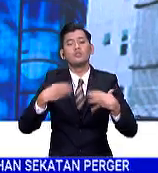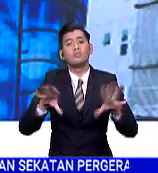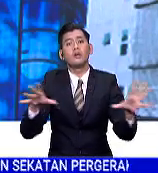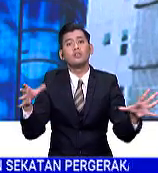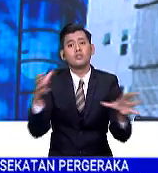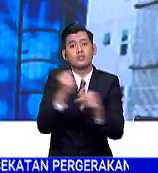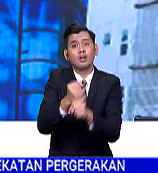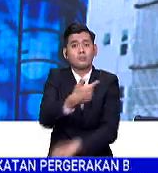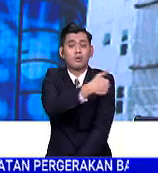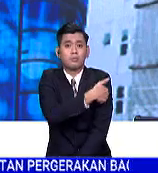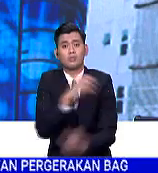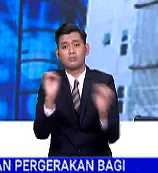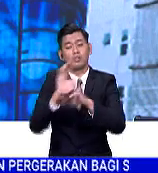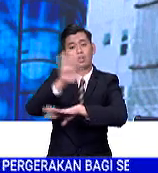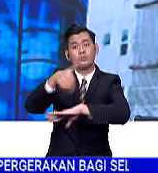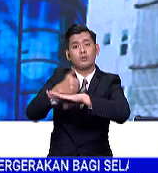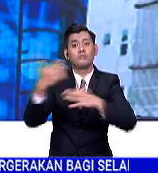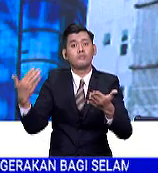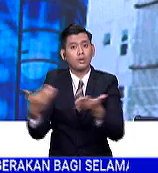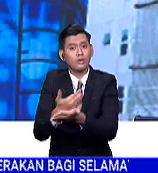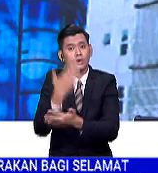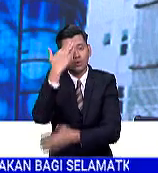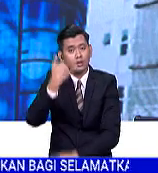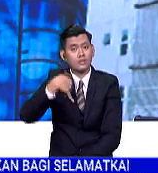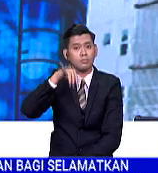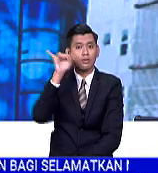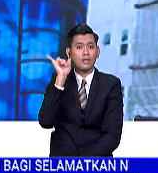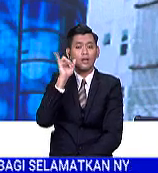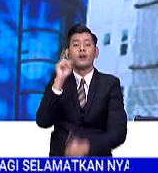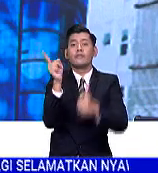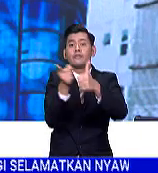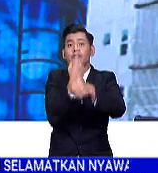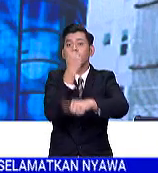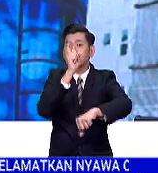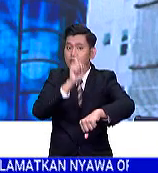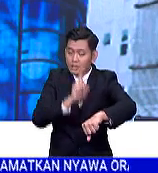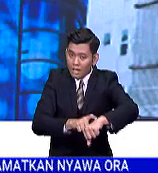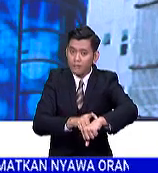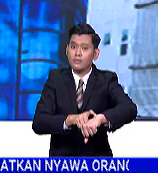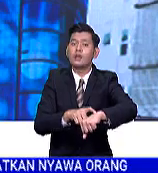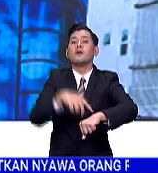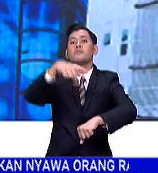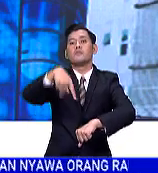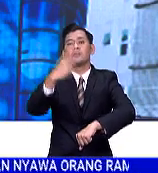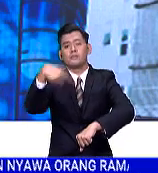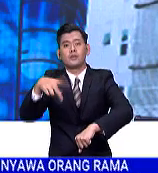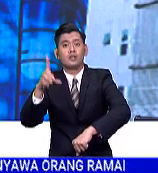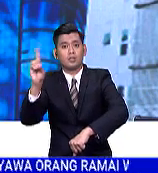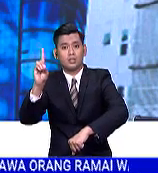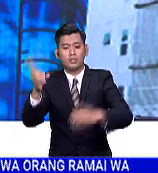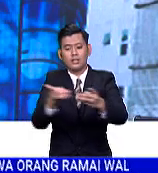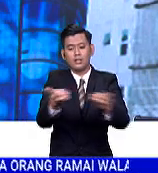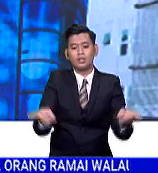mendapatkan vaksinasi tanpa janji temu baru disebabkan semalam merupakan hari pertama pelaksanaan PKPD bagi daerah Kinta yang